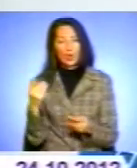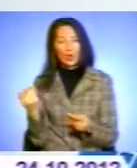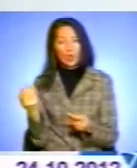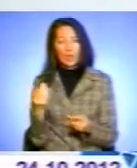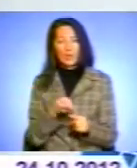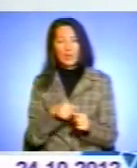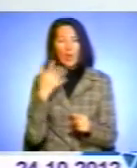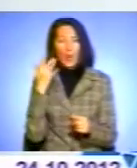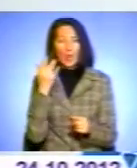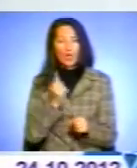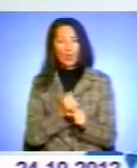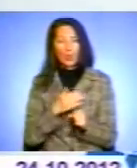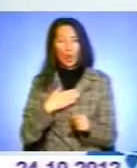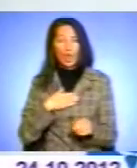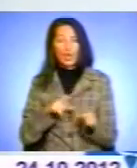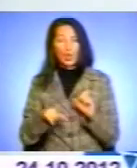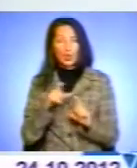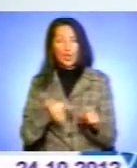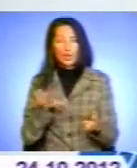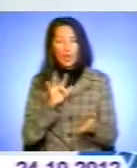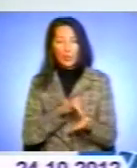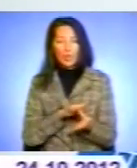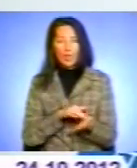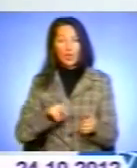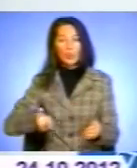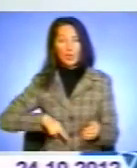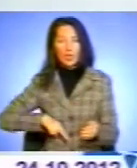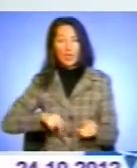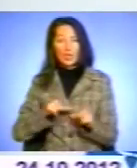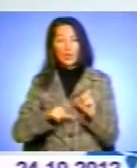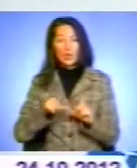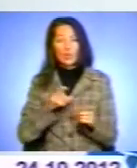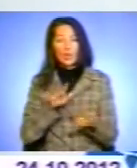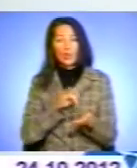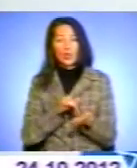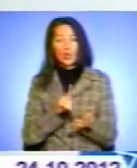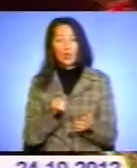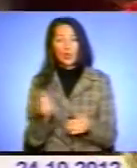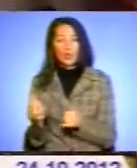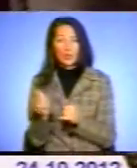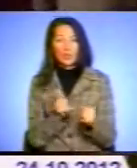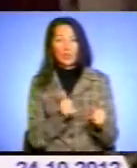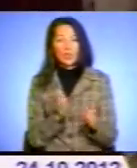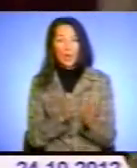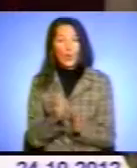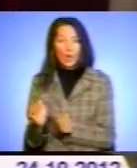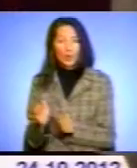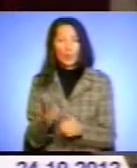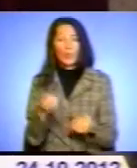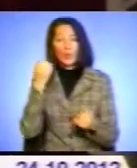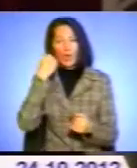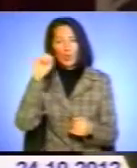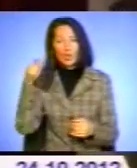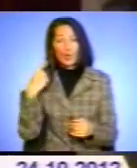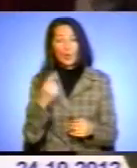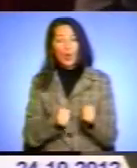роботу наших студентських містечок, адміністрації студентських містечок щодо забезпечення порядку. Відтак, переможцями обласного